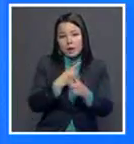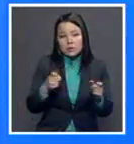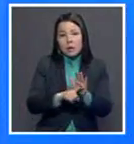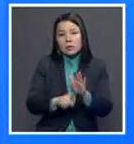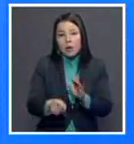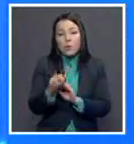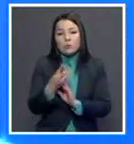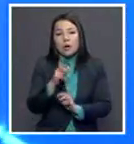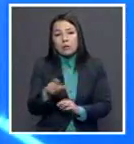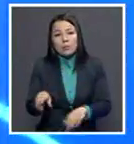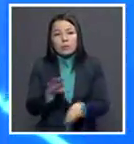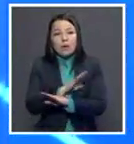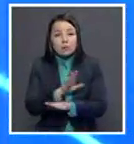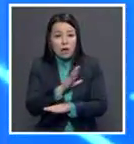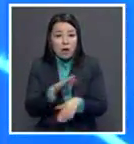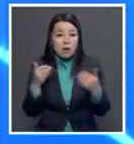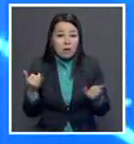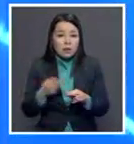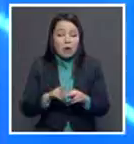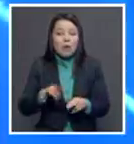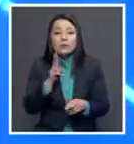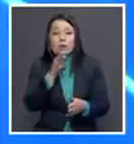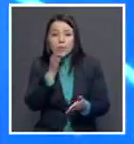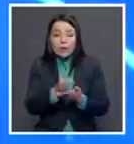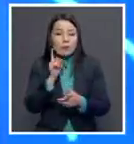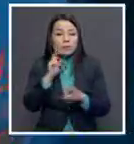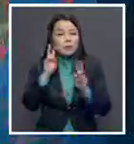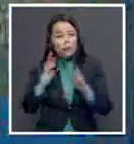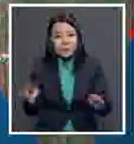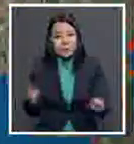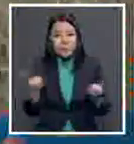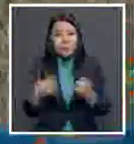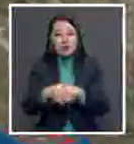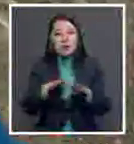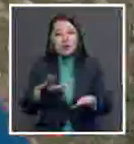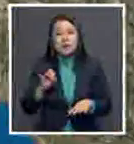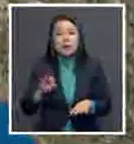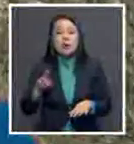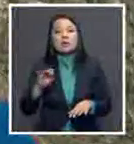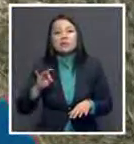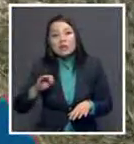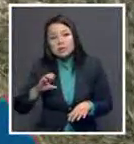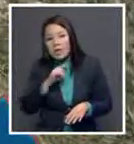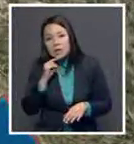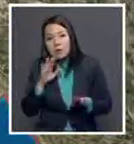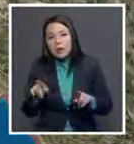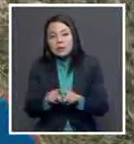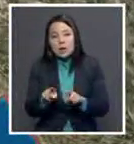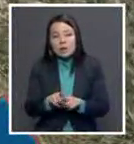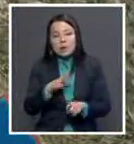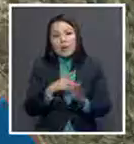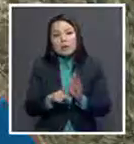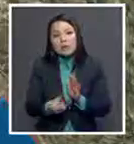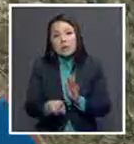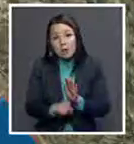соққыдан 14 адам қаза тапқан. Әзірге оған кімдер жауапты екені белгісіз. Дегенмен Сирия және Ресей әскерилерінің мәлімдеуінше